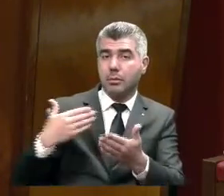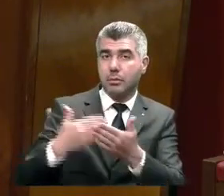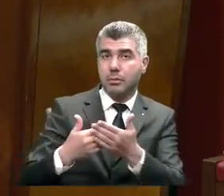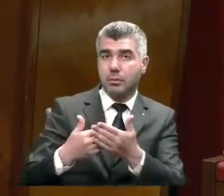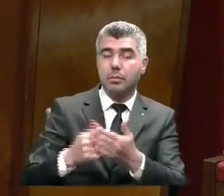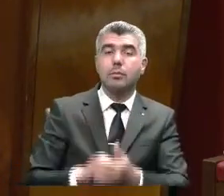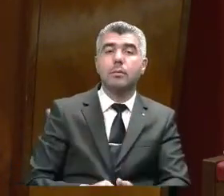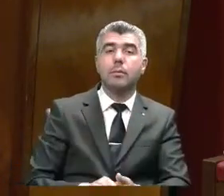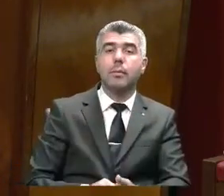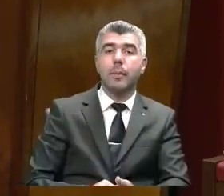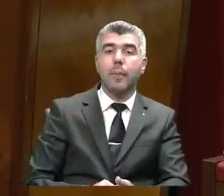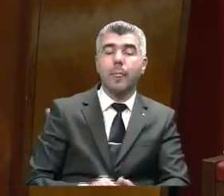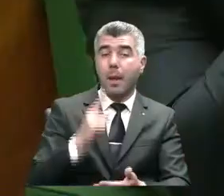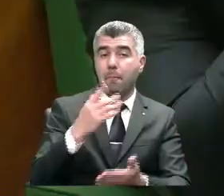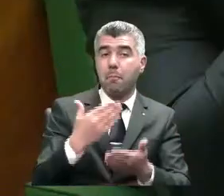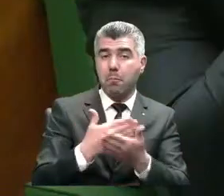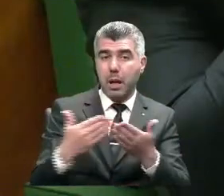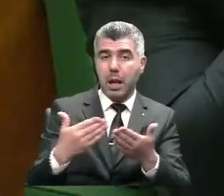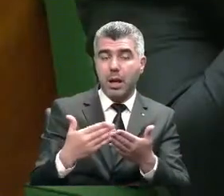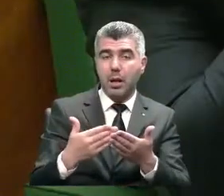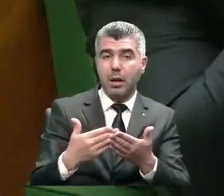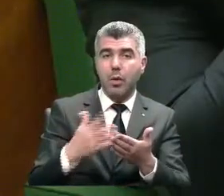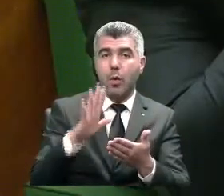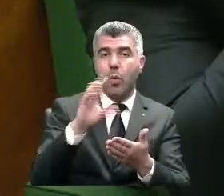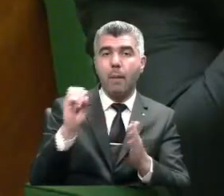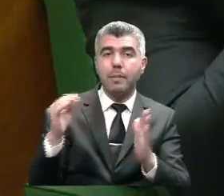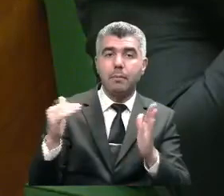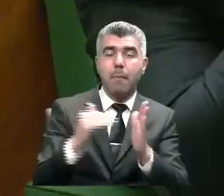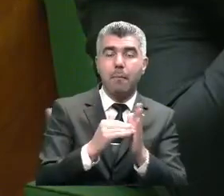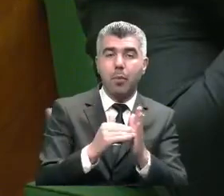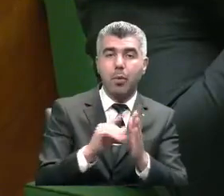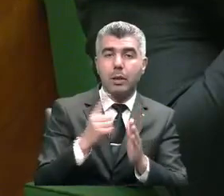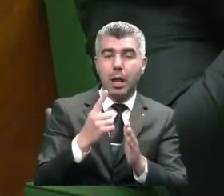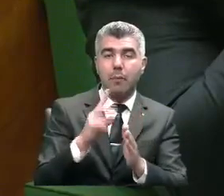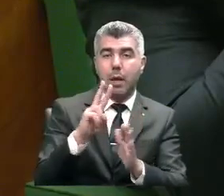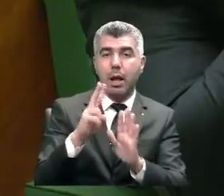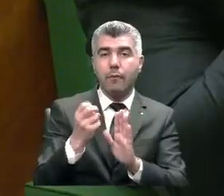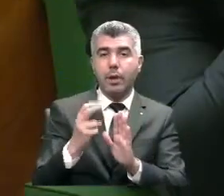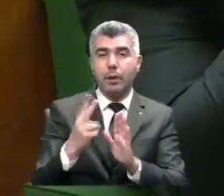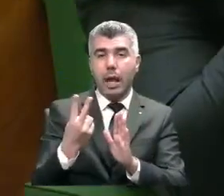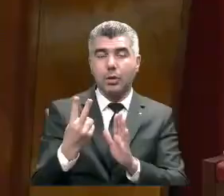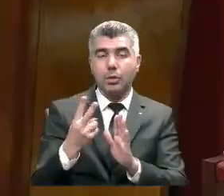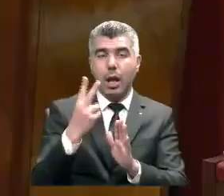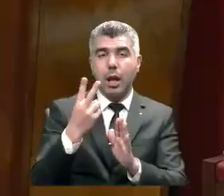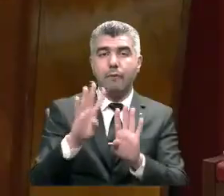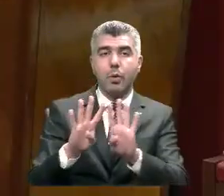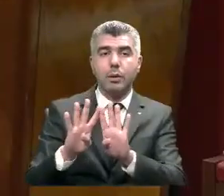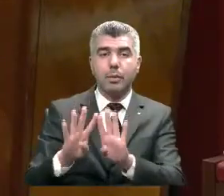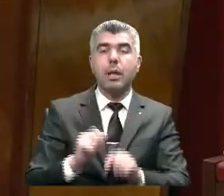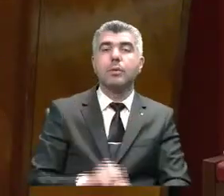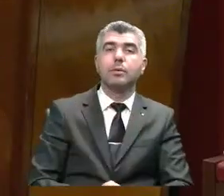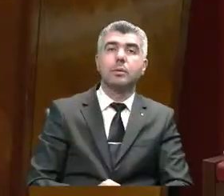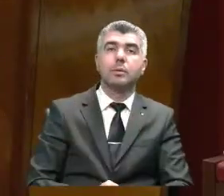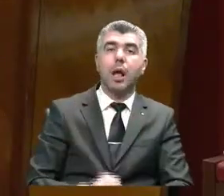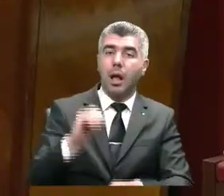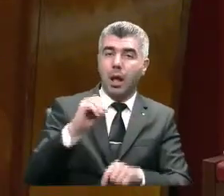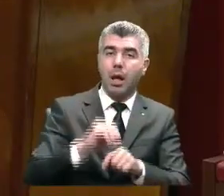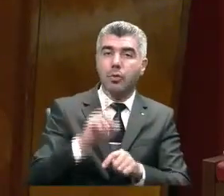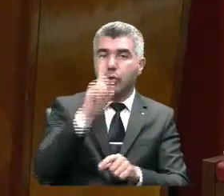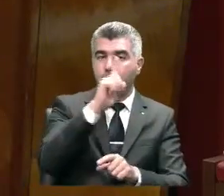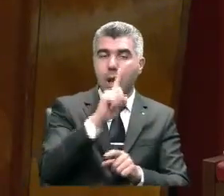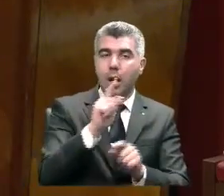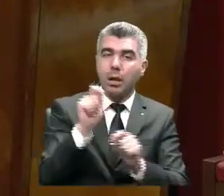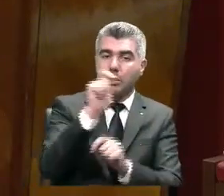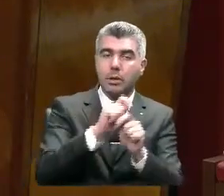نعم مليار ونص درهم خلال الفتره الممتده من 2012 الى 2018 وغدي يقوم ان شاء الله بانجاز